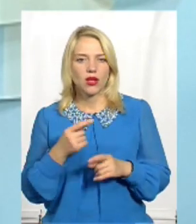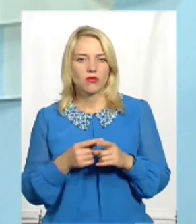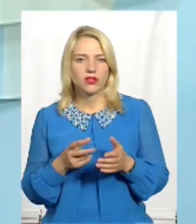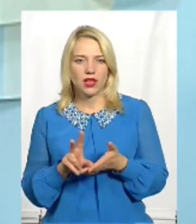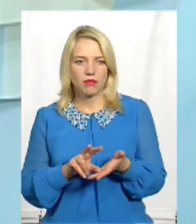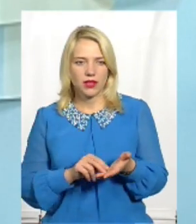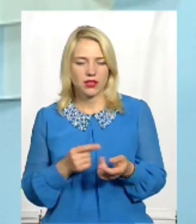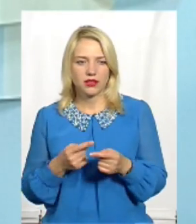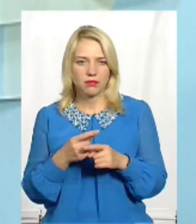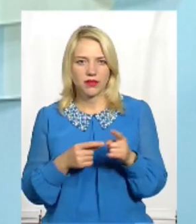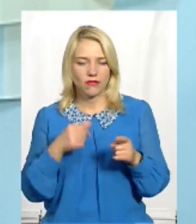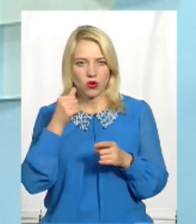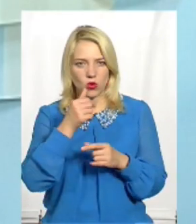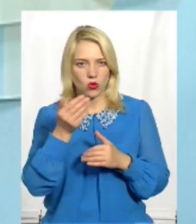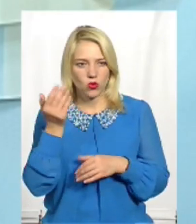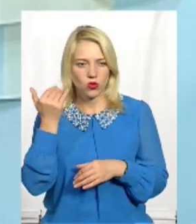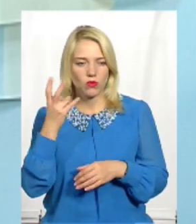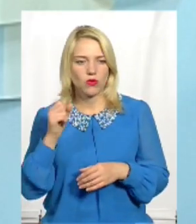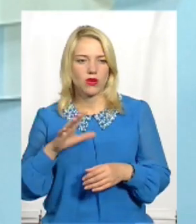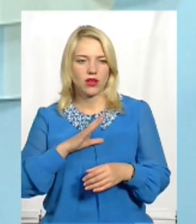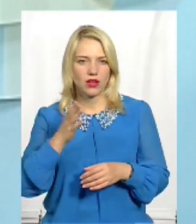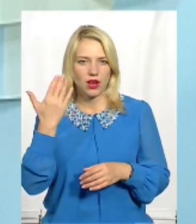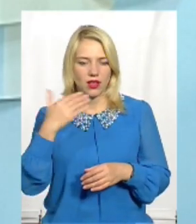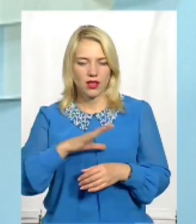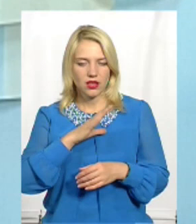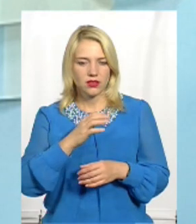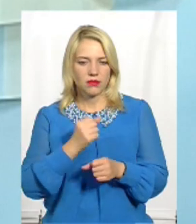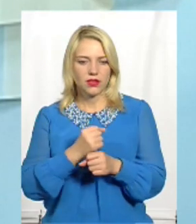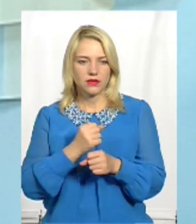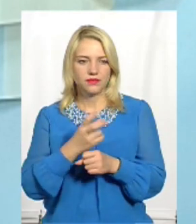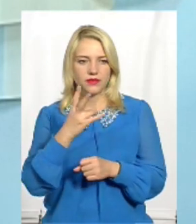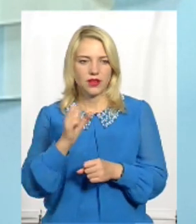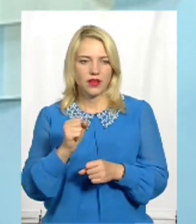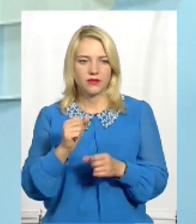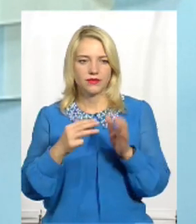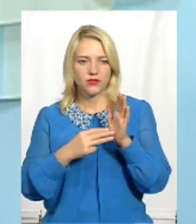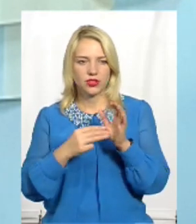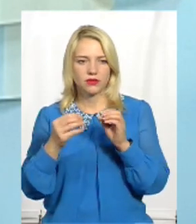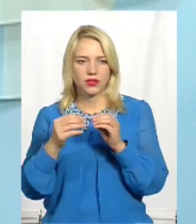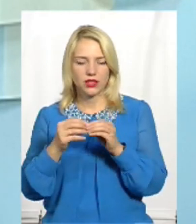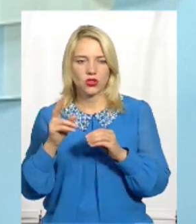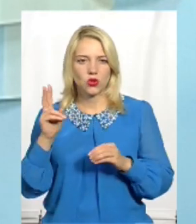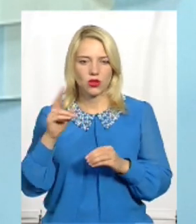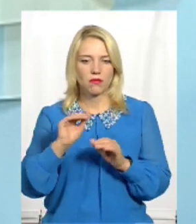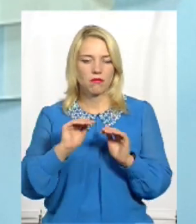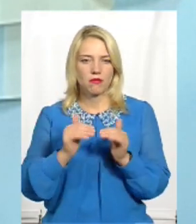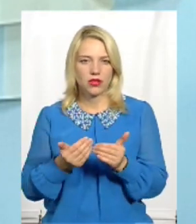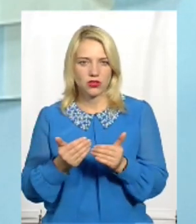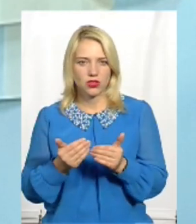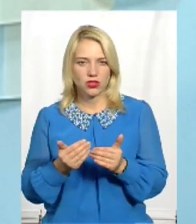прикладу, півроку тому на маршрути виходило на 8-10 тролейбусів